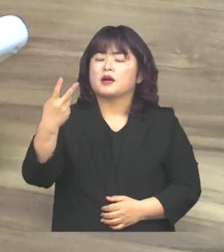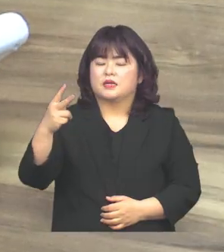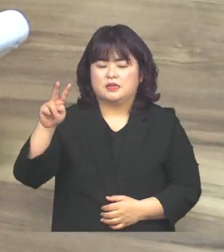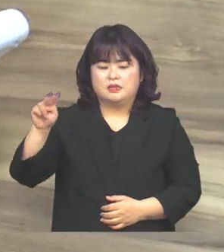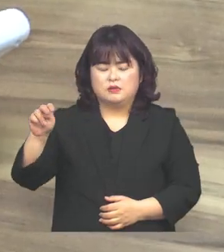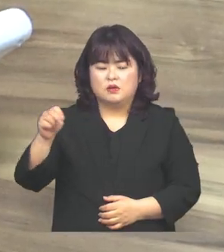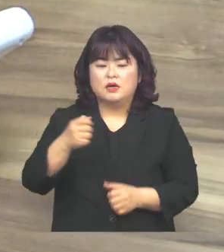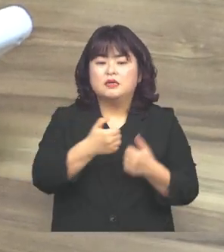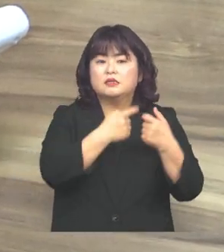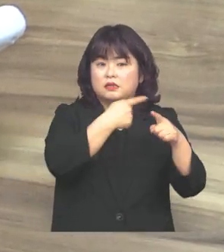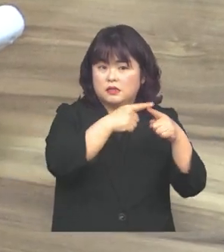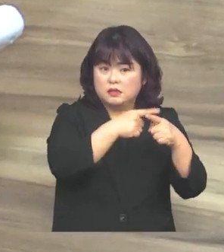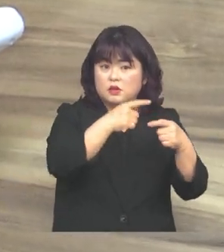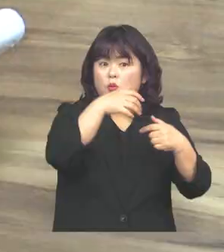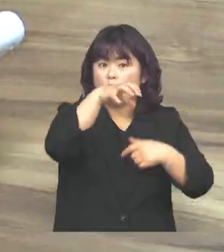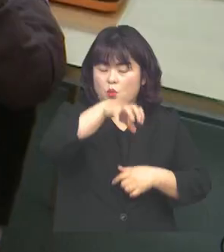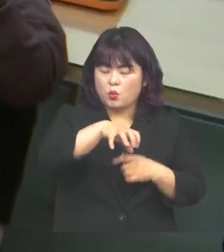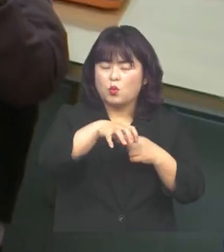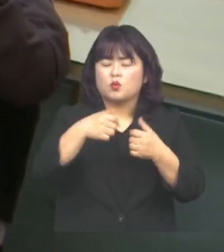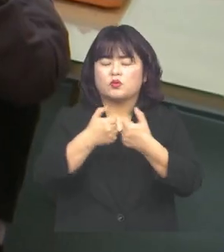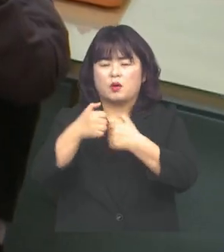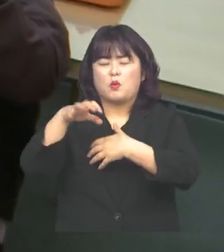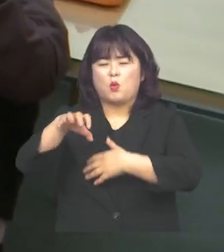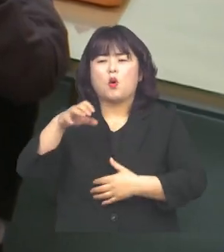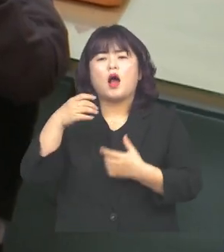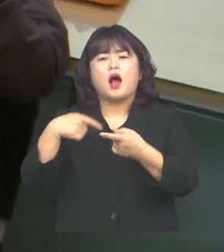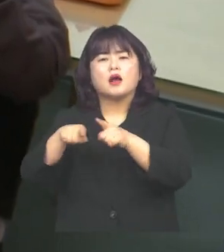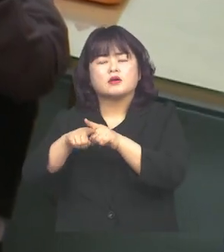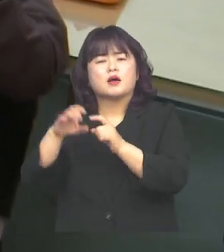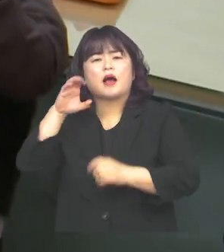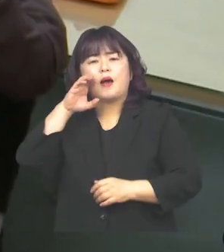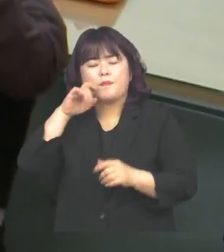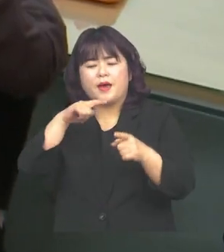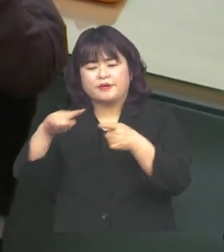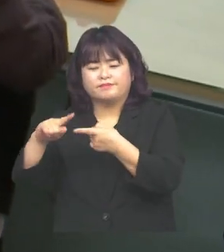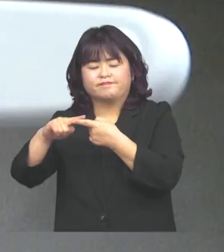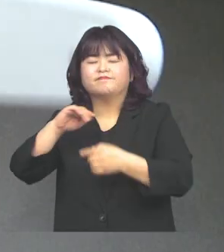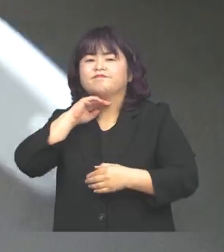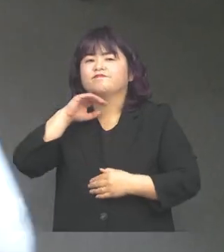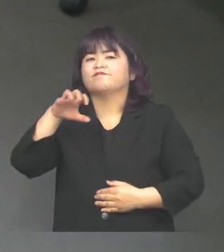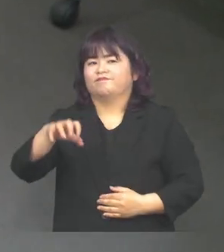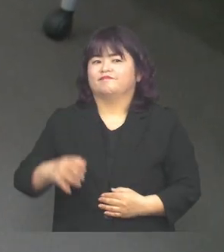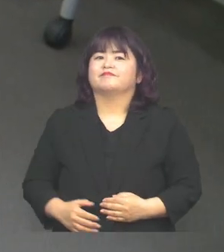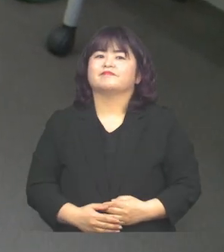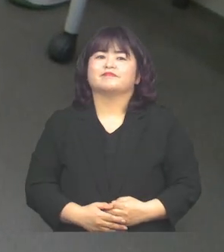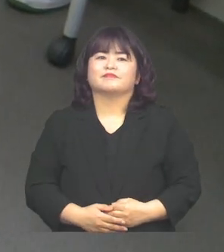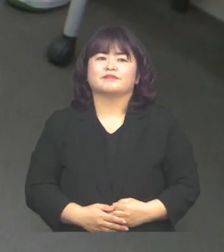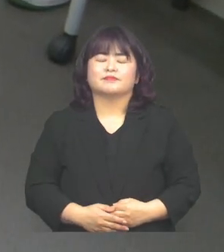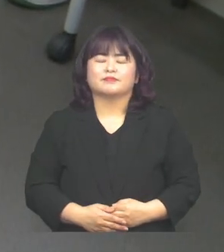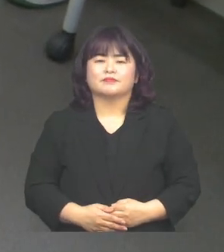규모로 진료실, 상담실, 프로그램실, 가족 카페, 대기실 등을 갖추고 있습니다.